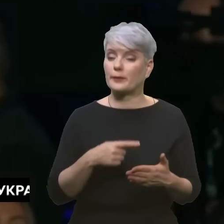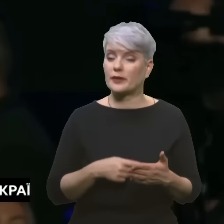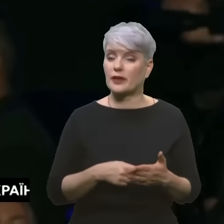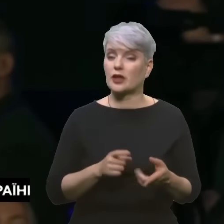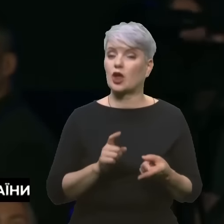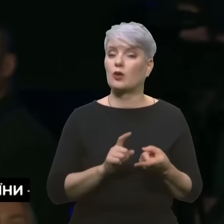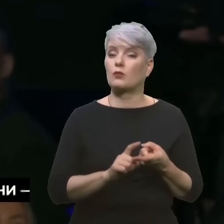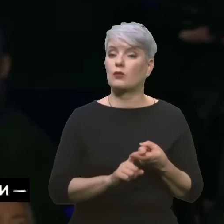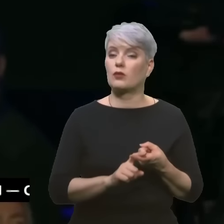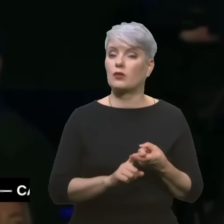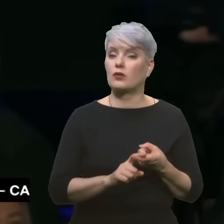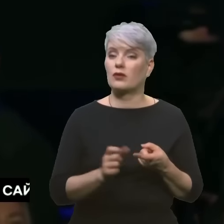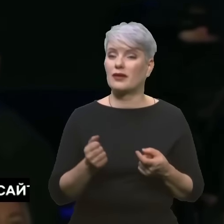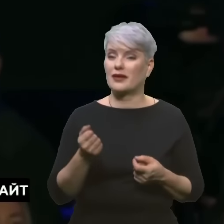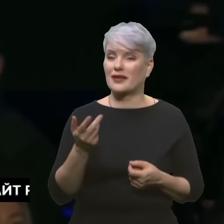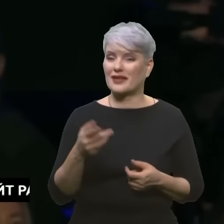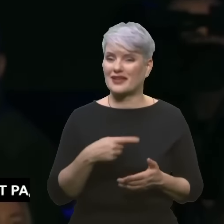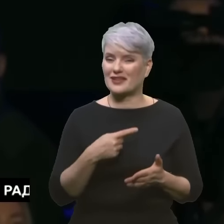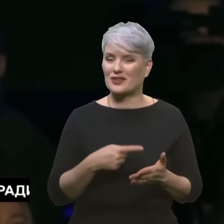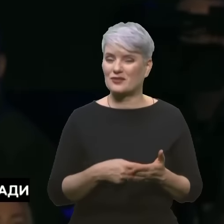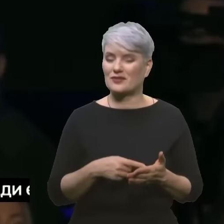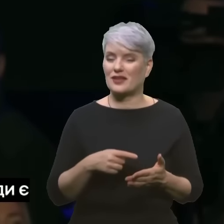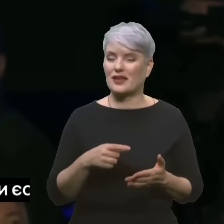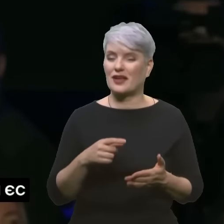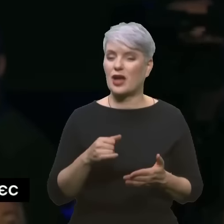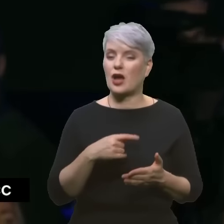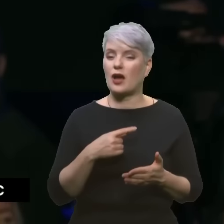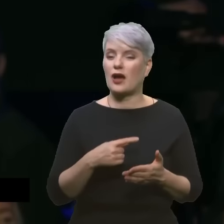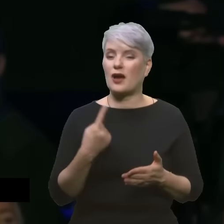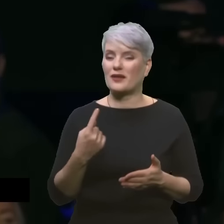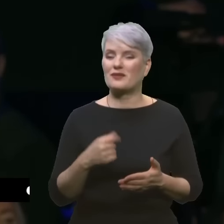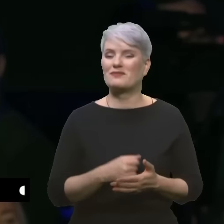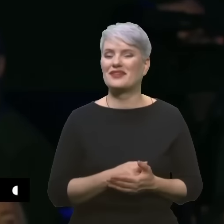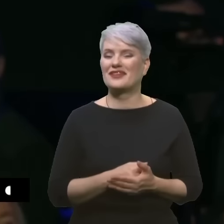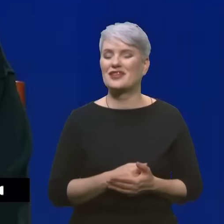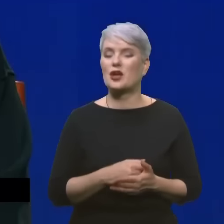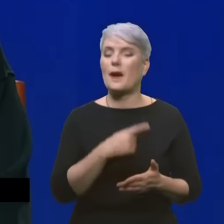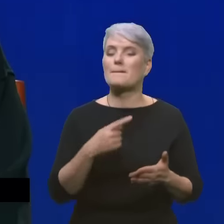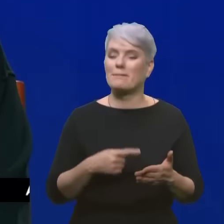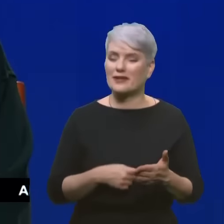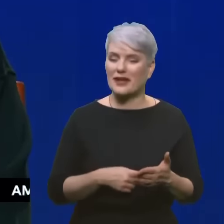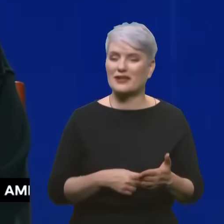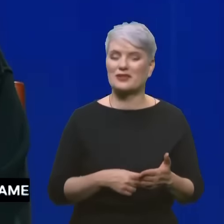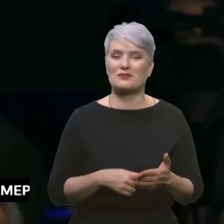пов'язане з... Кілька, да? РБК Україна? Лише одне? Ні,